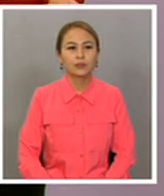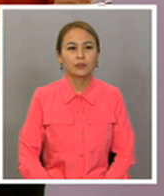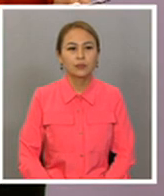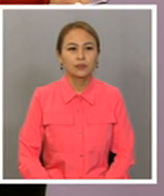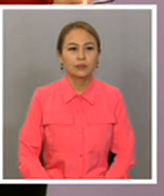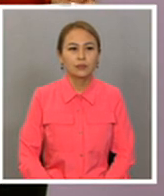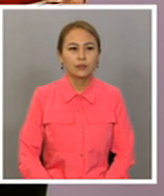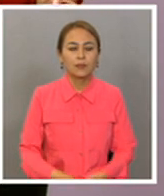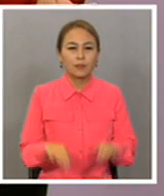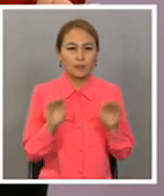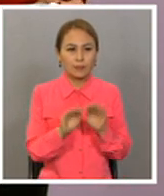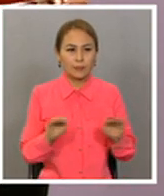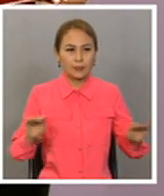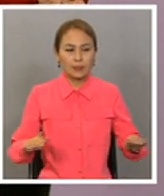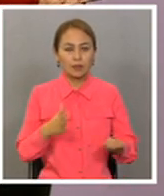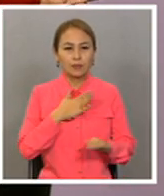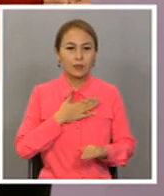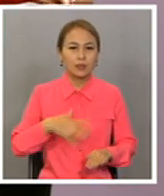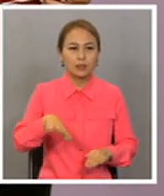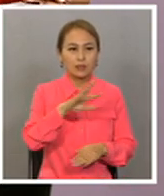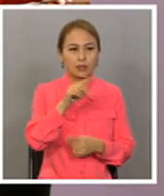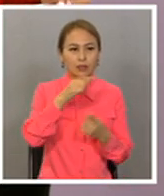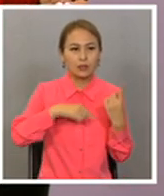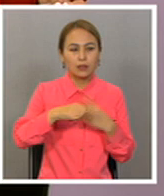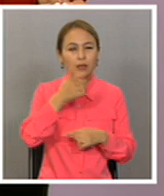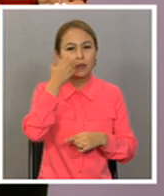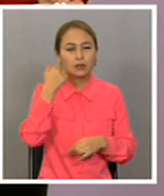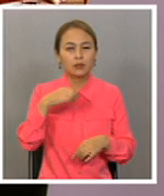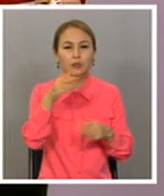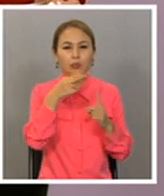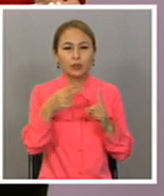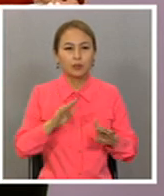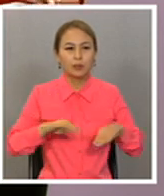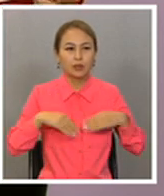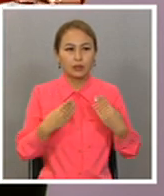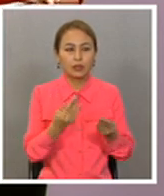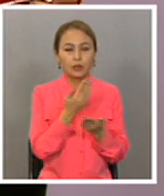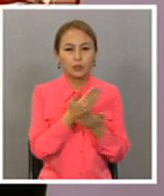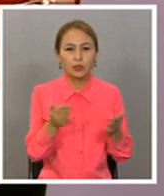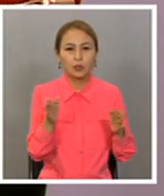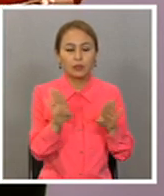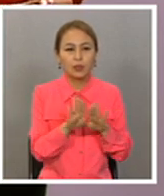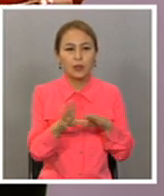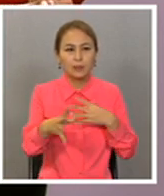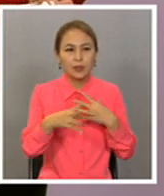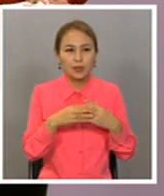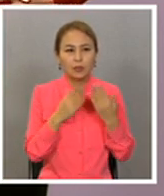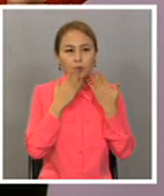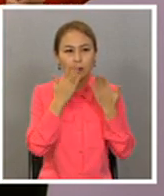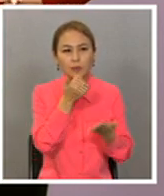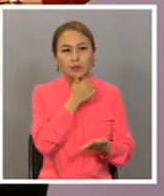жұрнақ. Балалар, бізге іскерлер атты өлең берілген. Бұл өлеңді бірге оқиықшы.